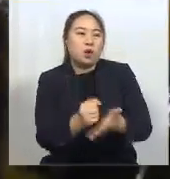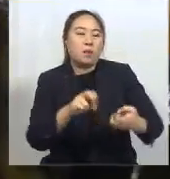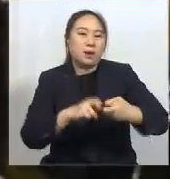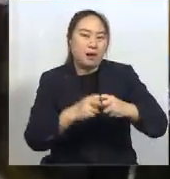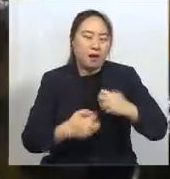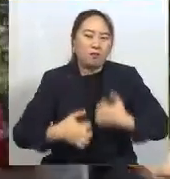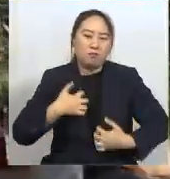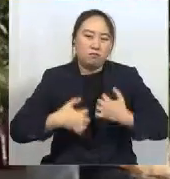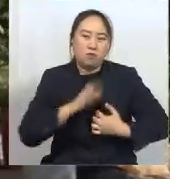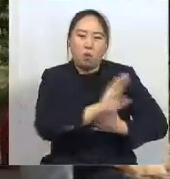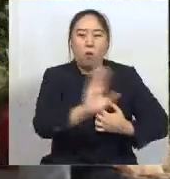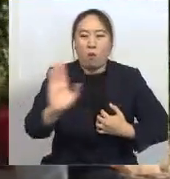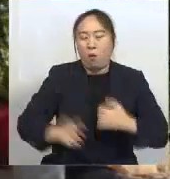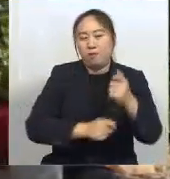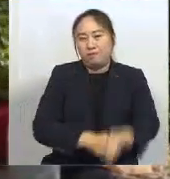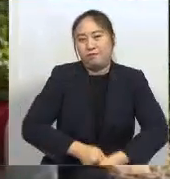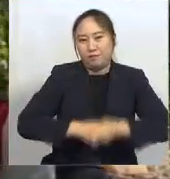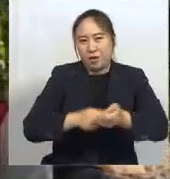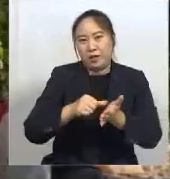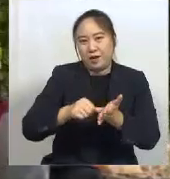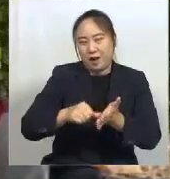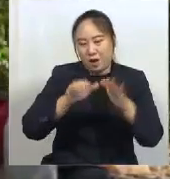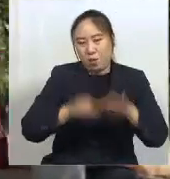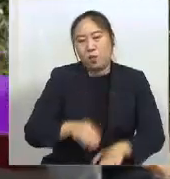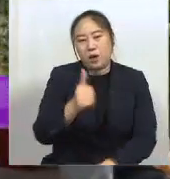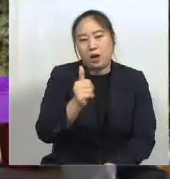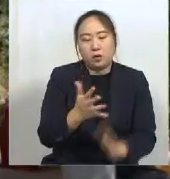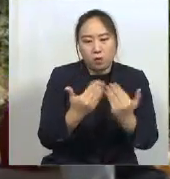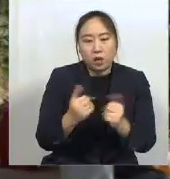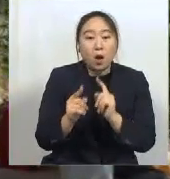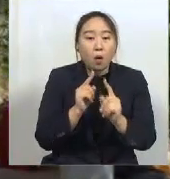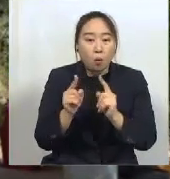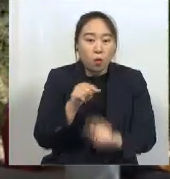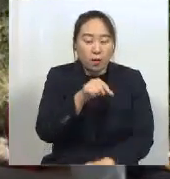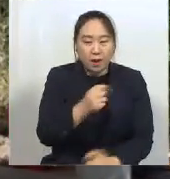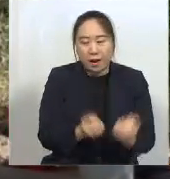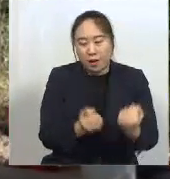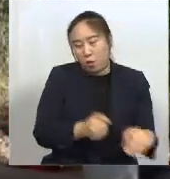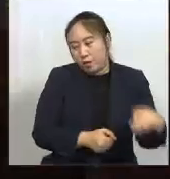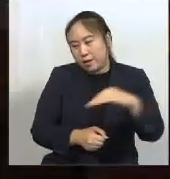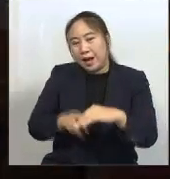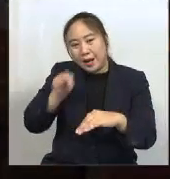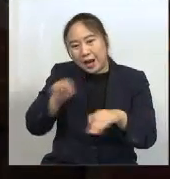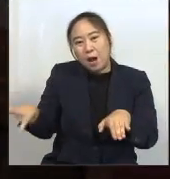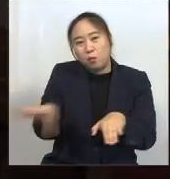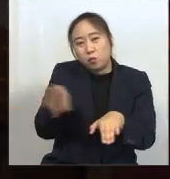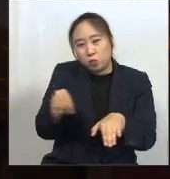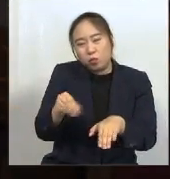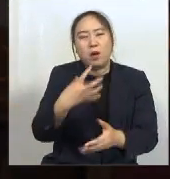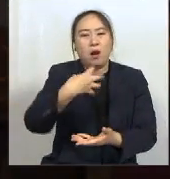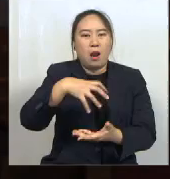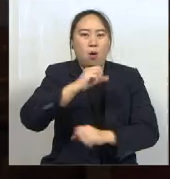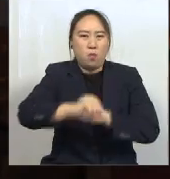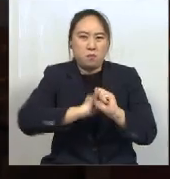าความเดือดร้อนให้กับเกษตรกรในพื้นที่จากการพูดคุยกับคนที่มาสูบน้ำค่ะเขาก็เล่าให้ทีมข่าวฟังนะคะว่าปี